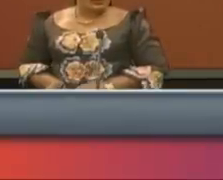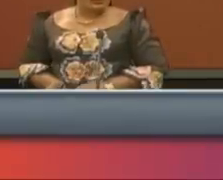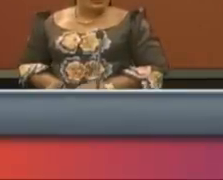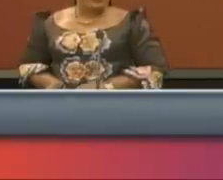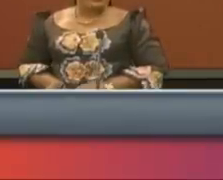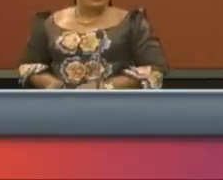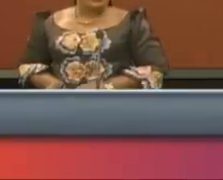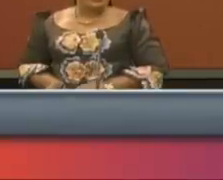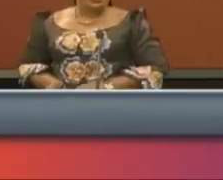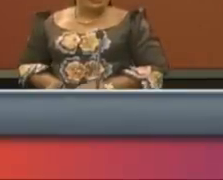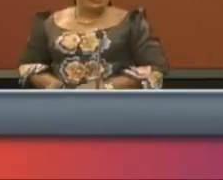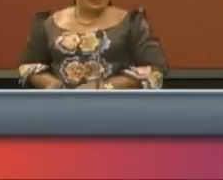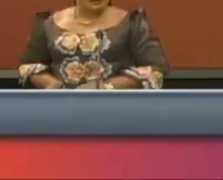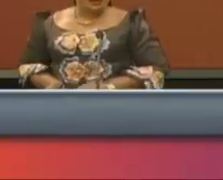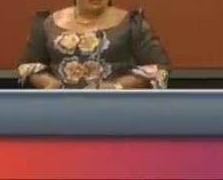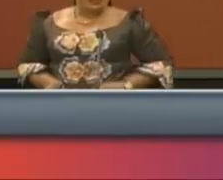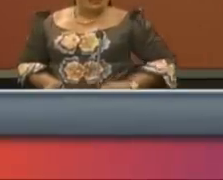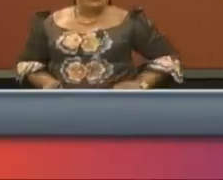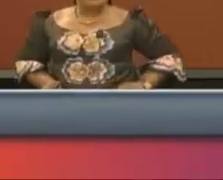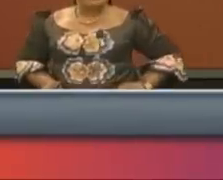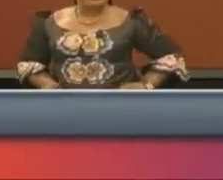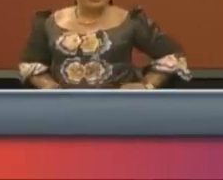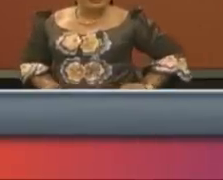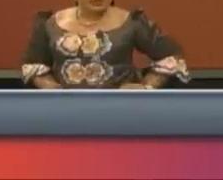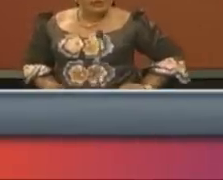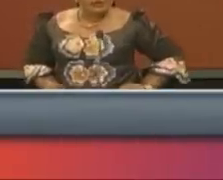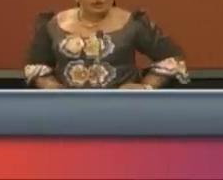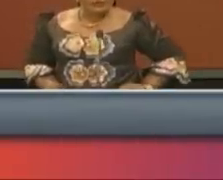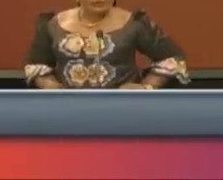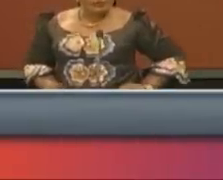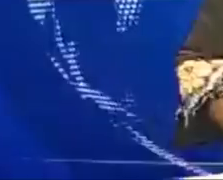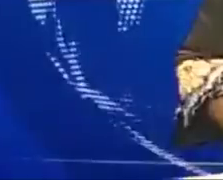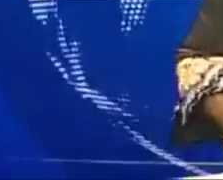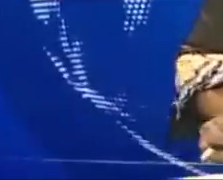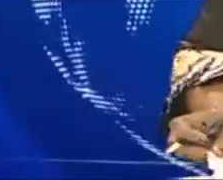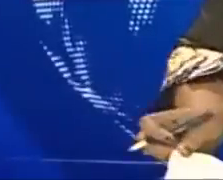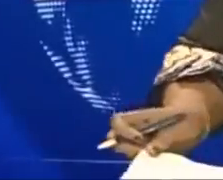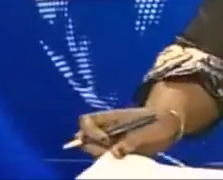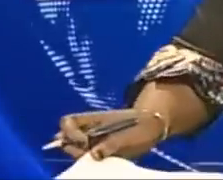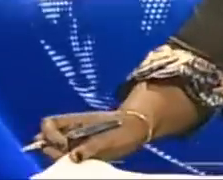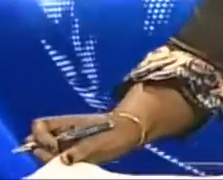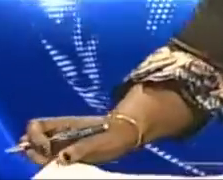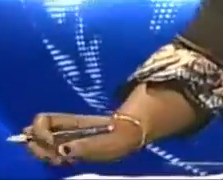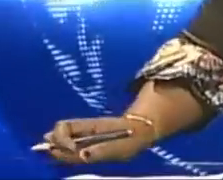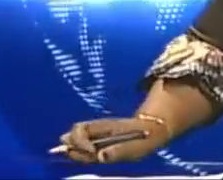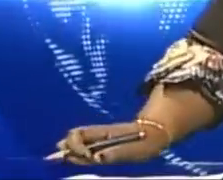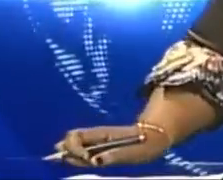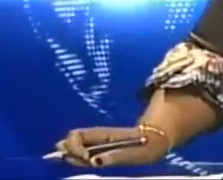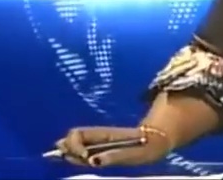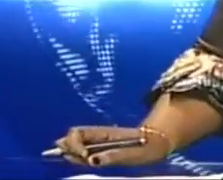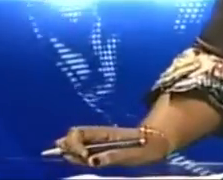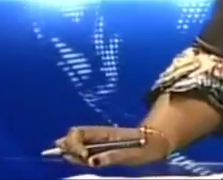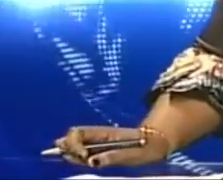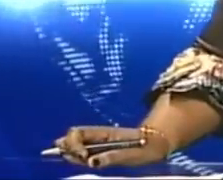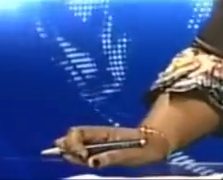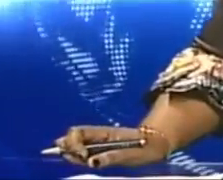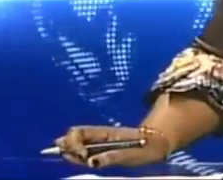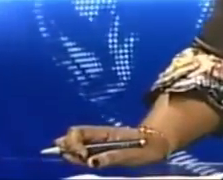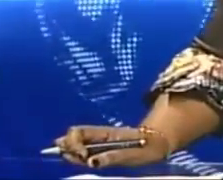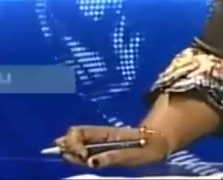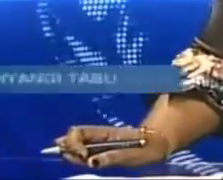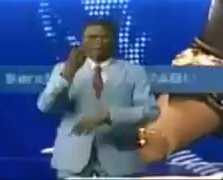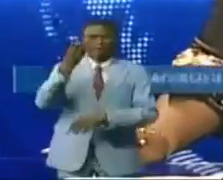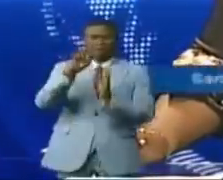vendredi, peu avant midi en Espagne, où il était hospitalisé. Voilà pour le sommaire. Il est